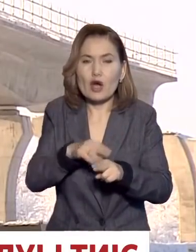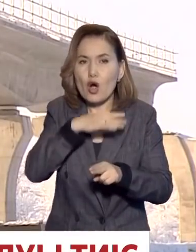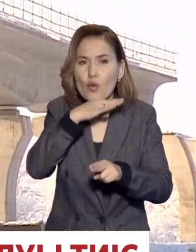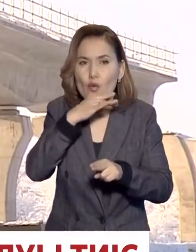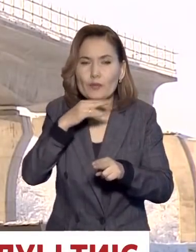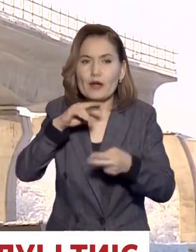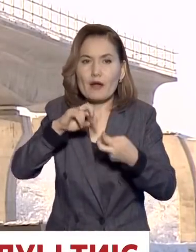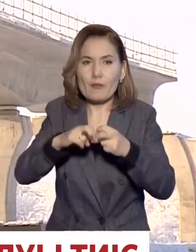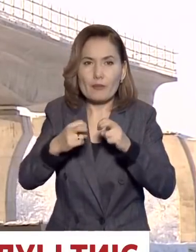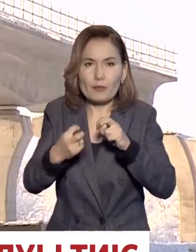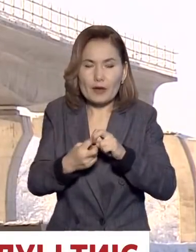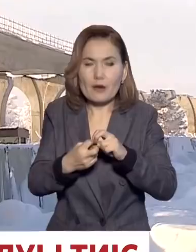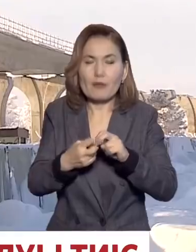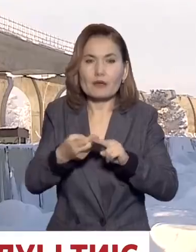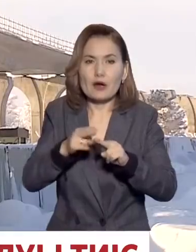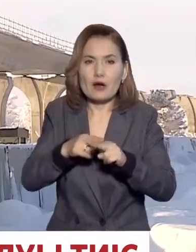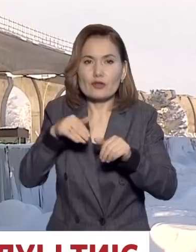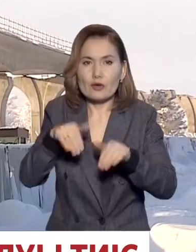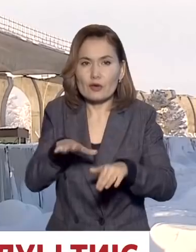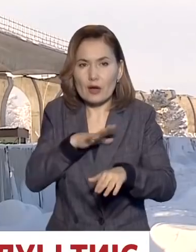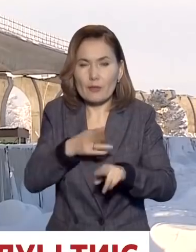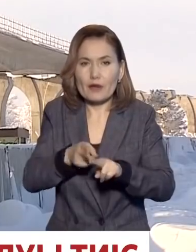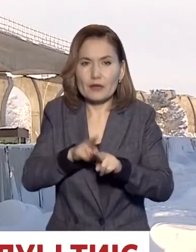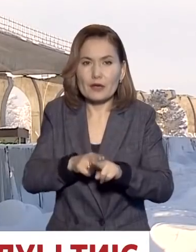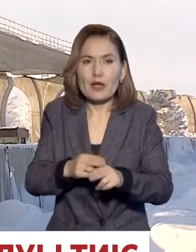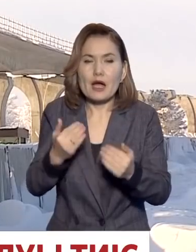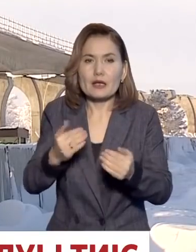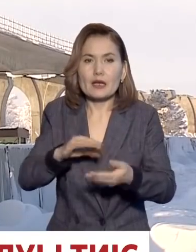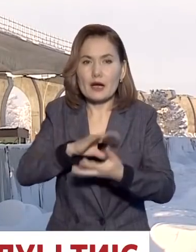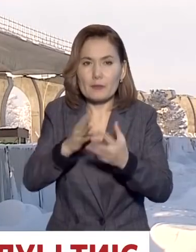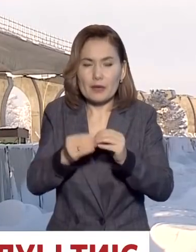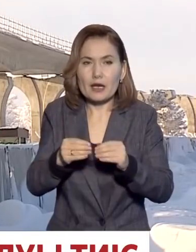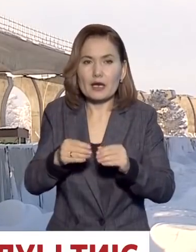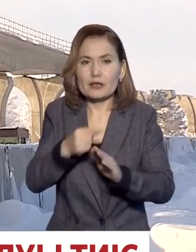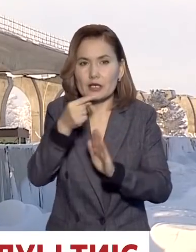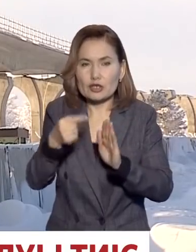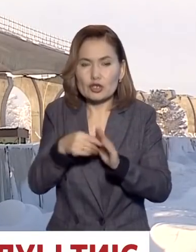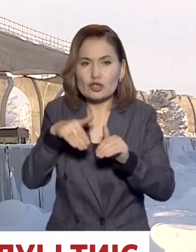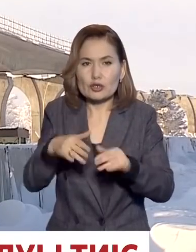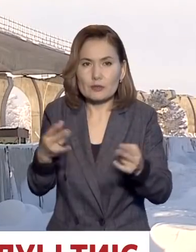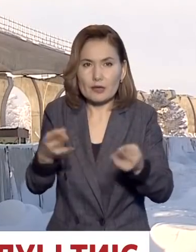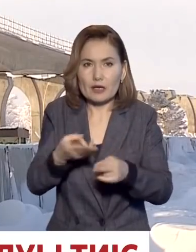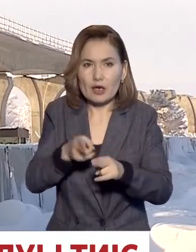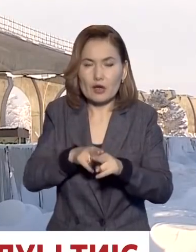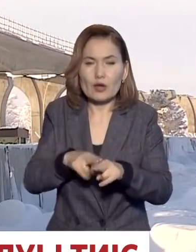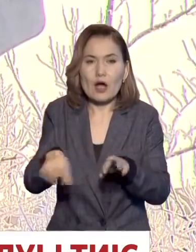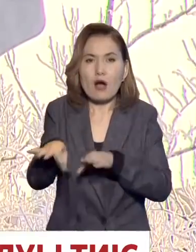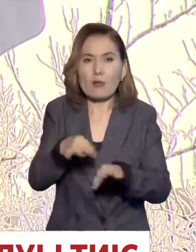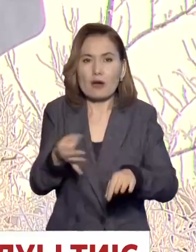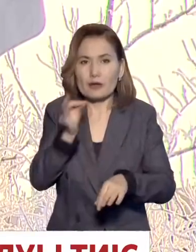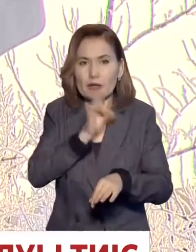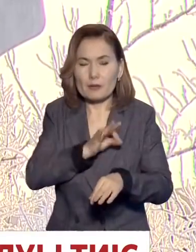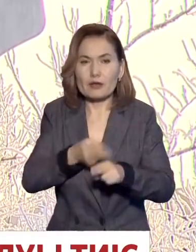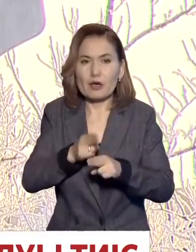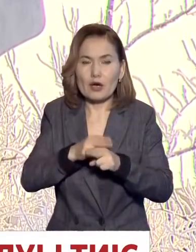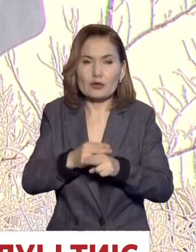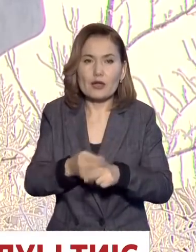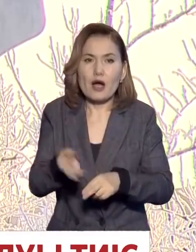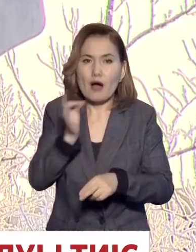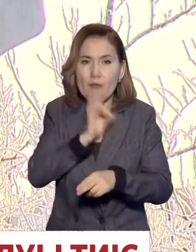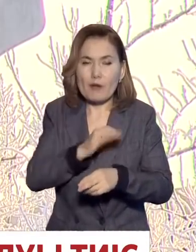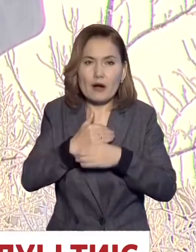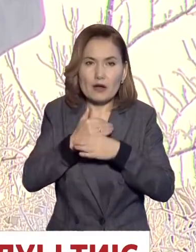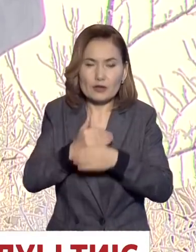ауқымды келісімшарттық міндеттемелер алынды. Енді оған қатысты тиімді шешімдер қабылдануы тиіс. Бұл жобаны пайдалану ықтимал